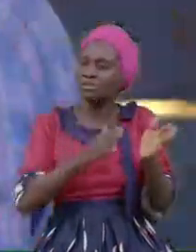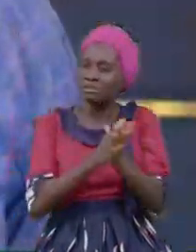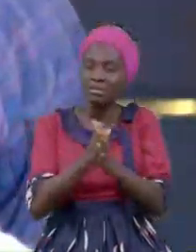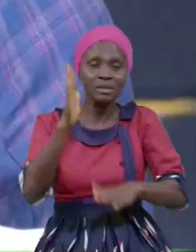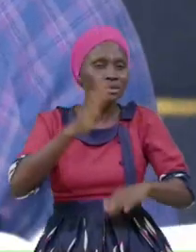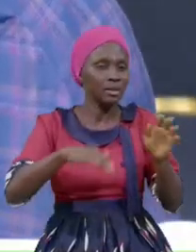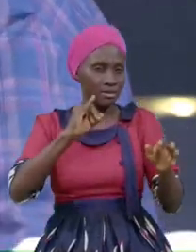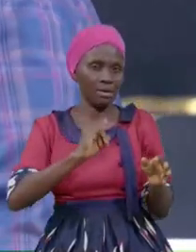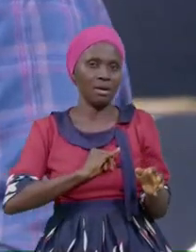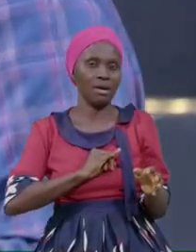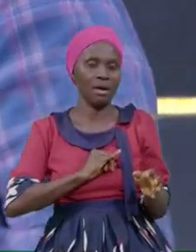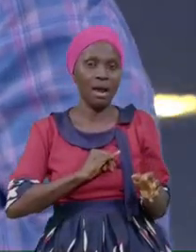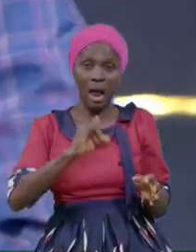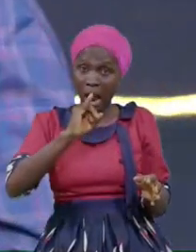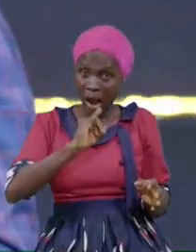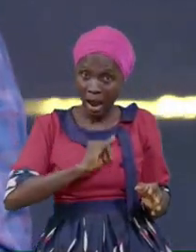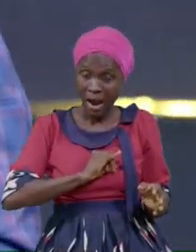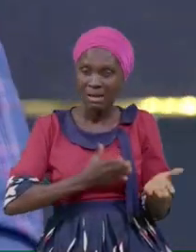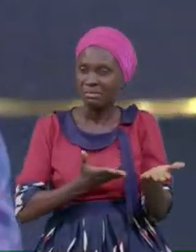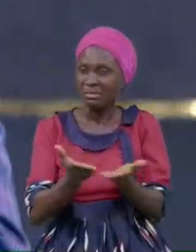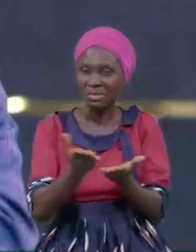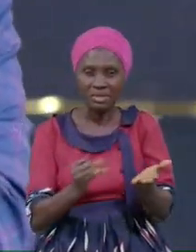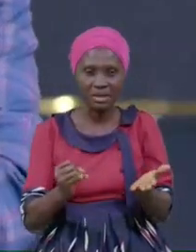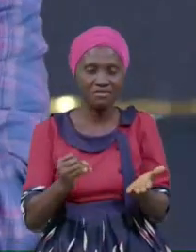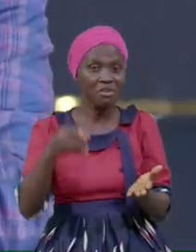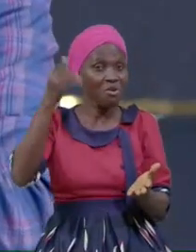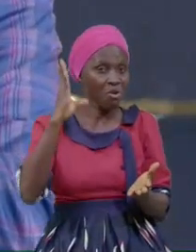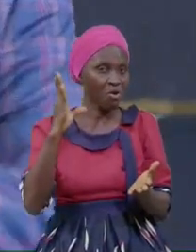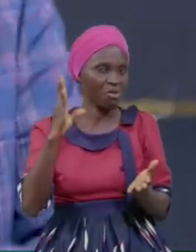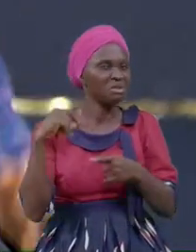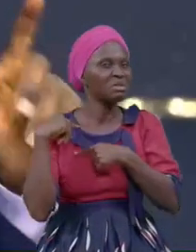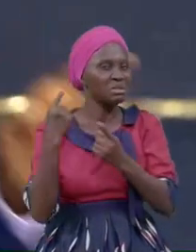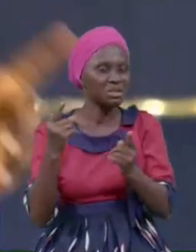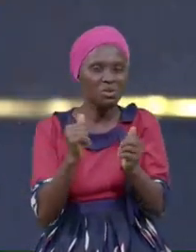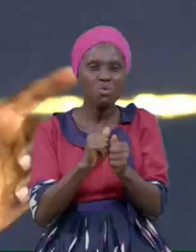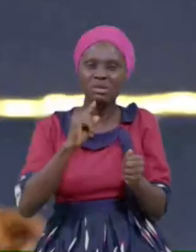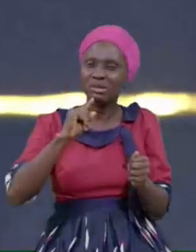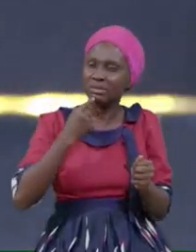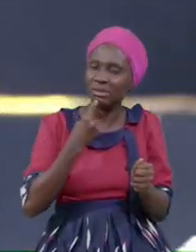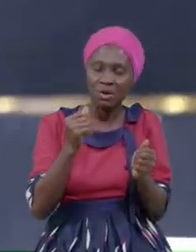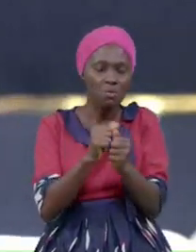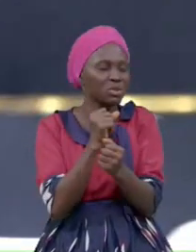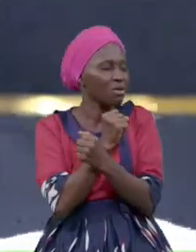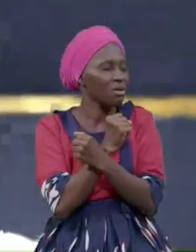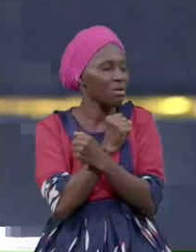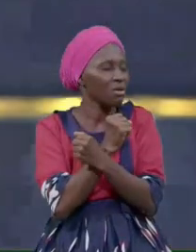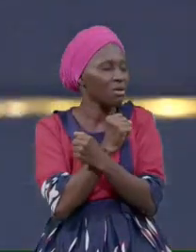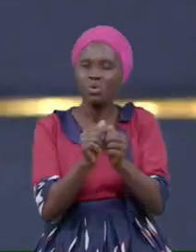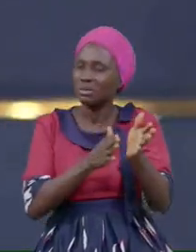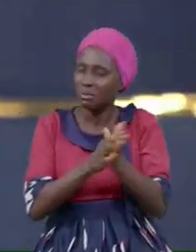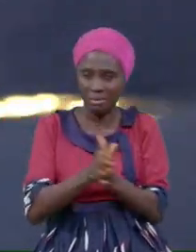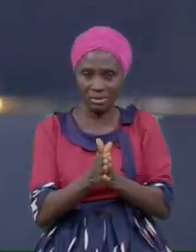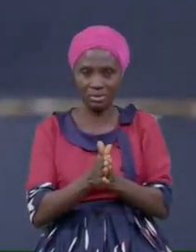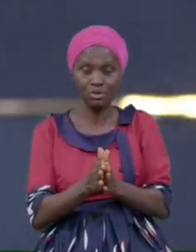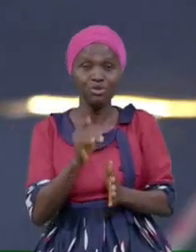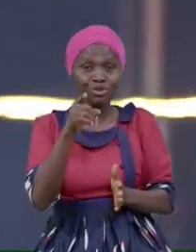Je sers Dieu avec zèle maintenant, avec amour, avec passion, et vous aurez la même